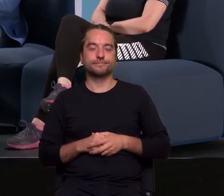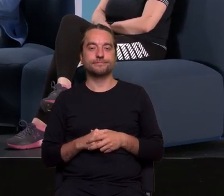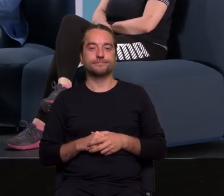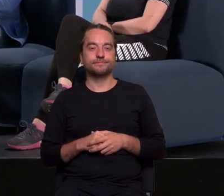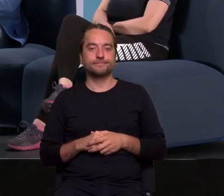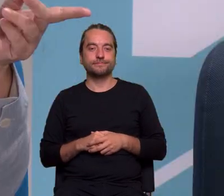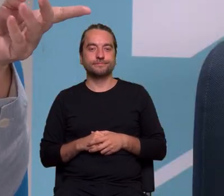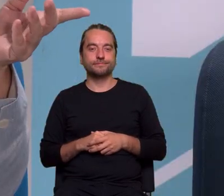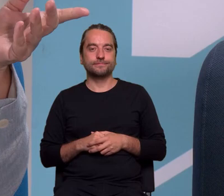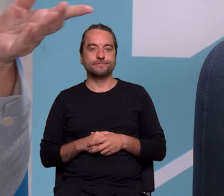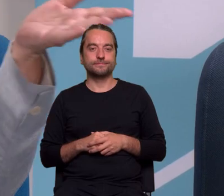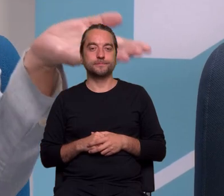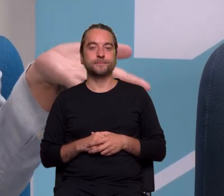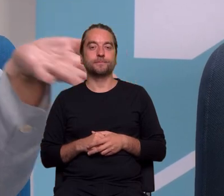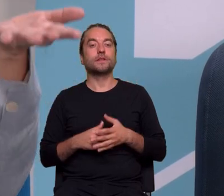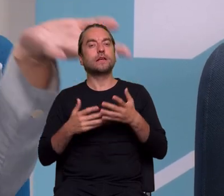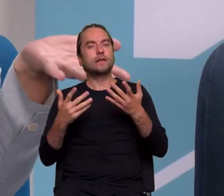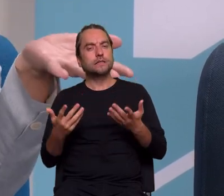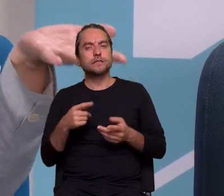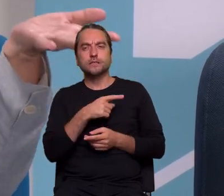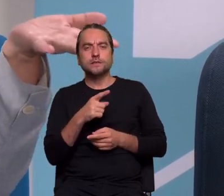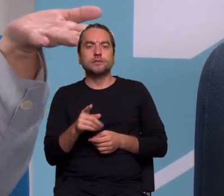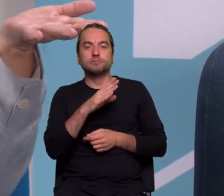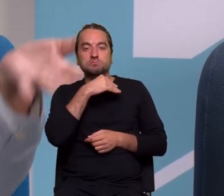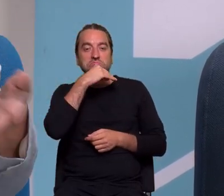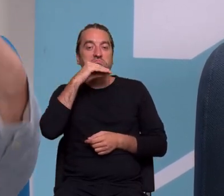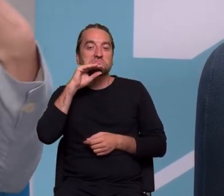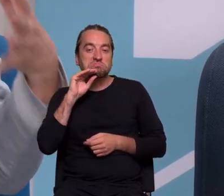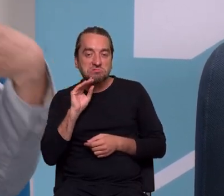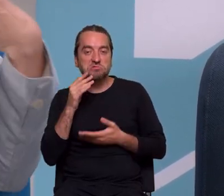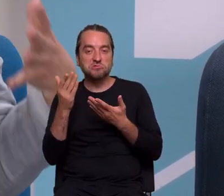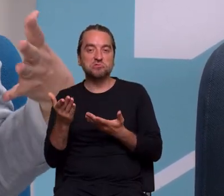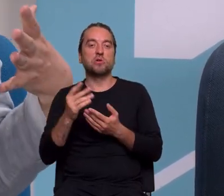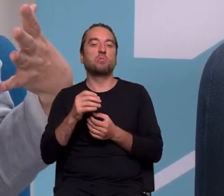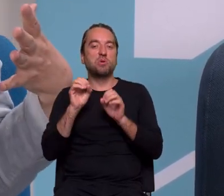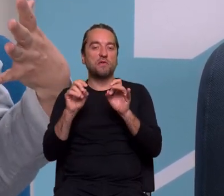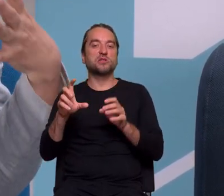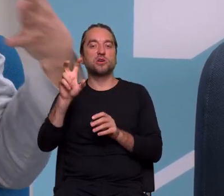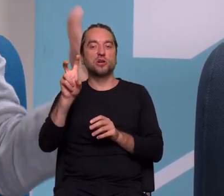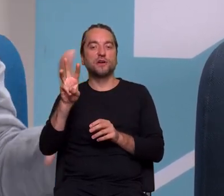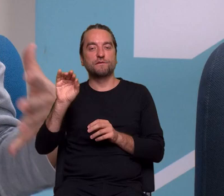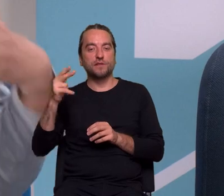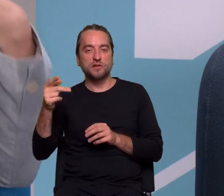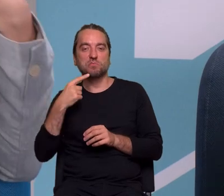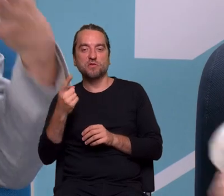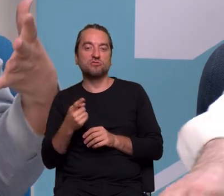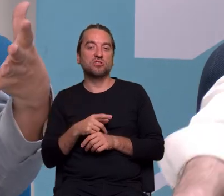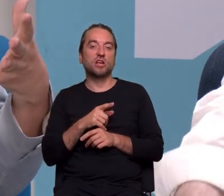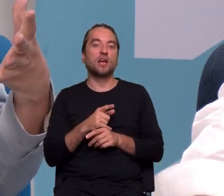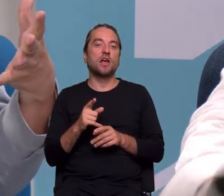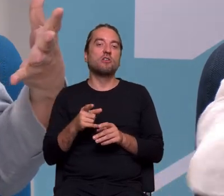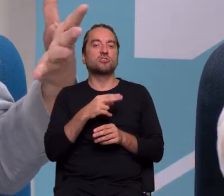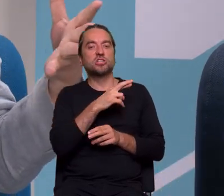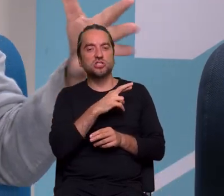do tego pesymizmu, który objawił pan profesor Chwin, mówiąc, że nikt się nie interesuje, prawda,